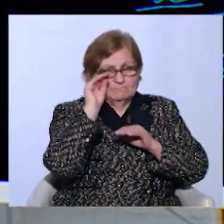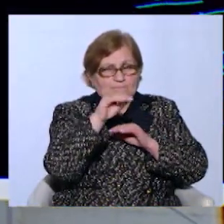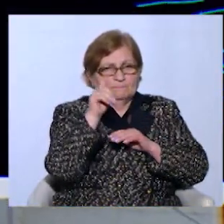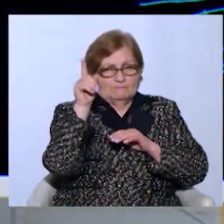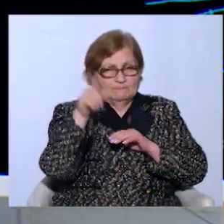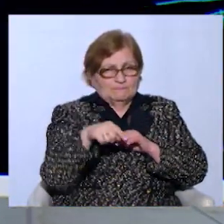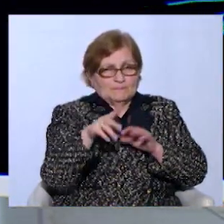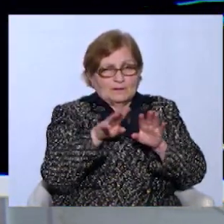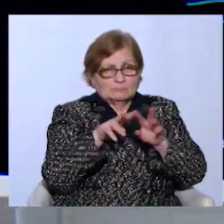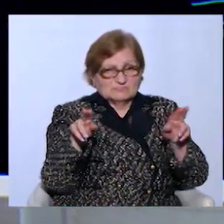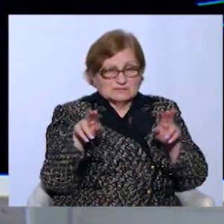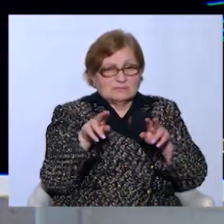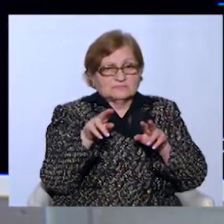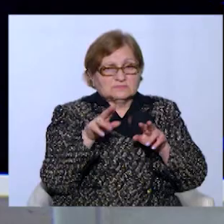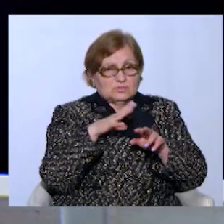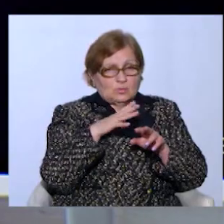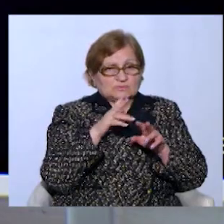და მიიღეთ მსგავსი სამკუთხედები.